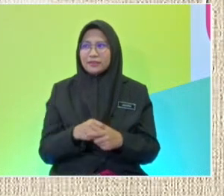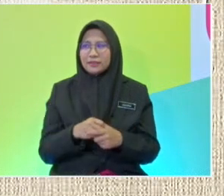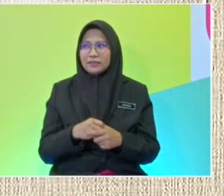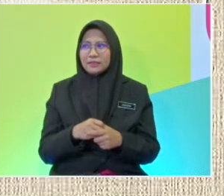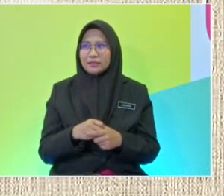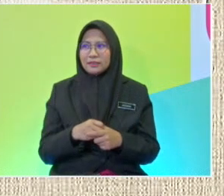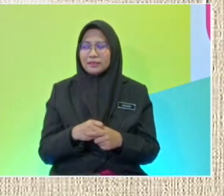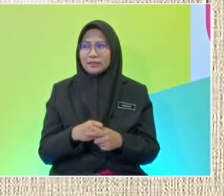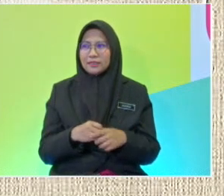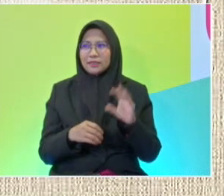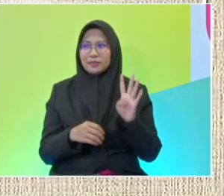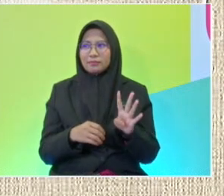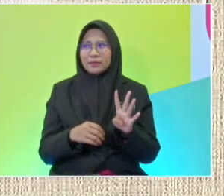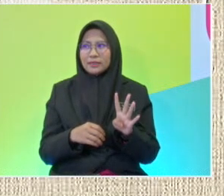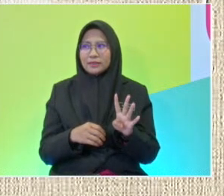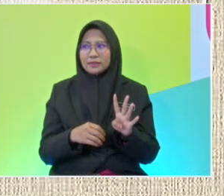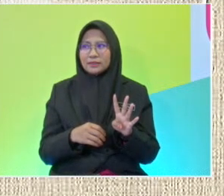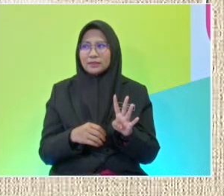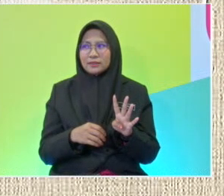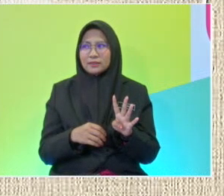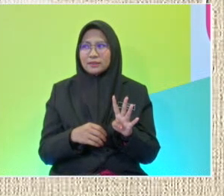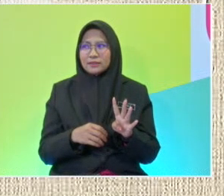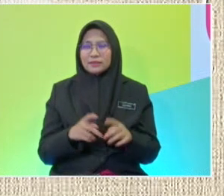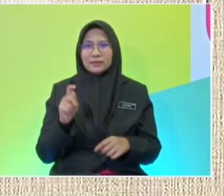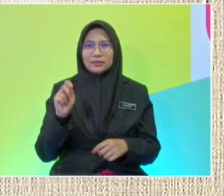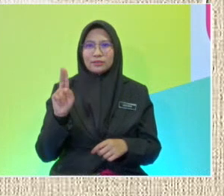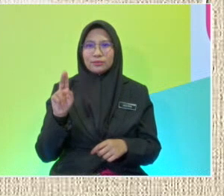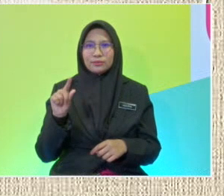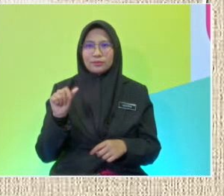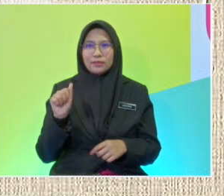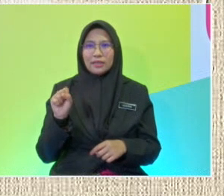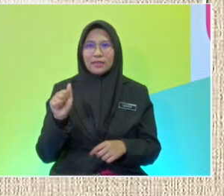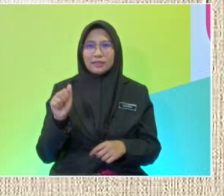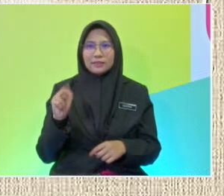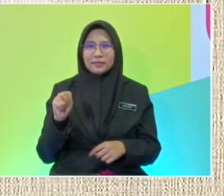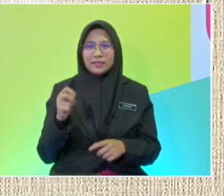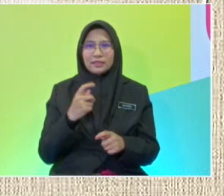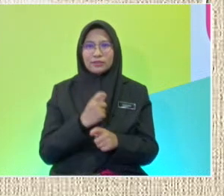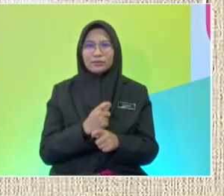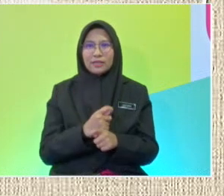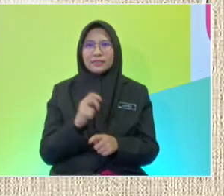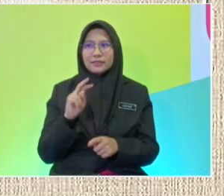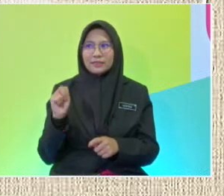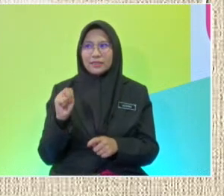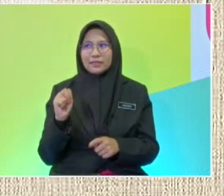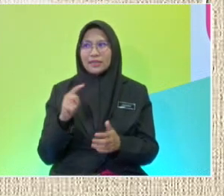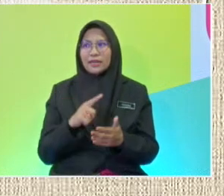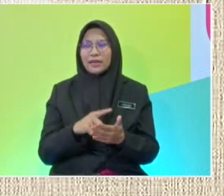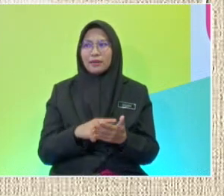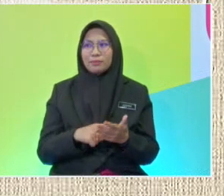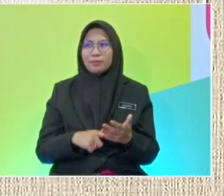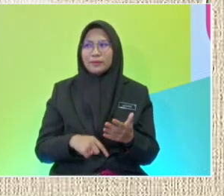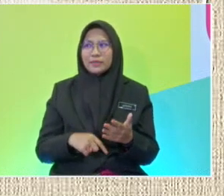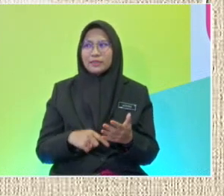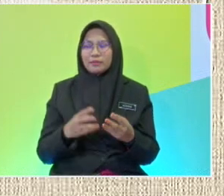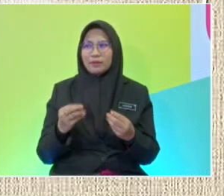yang keempat apa yang Yaitu tugas dan apa yang perlu dijawab berdasarkan respon mengandung kata tugas Oke